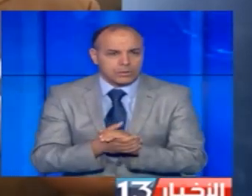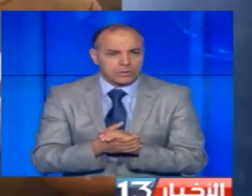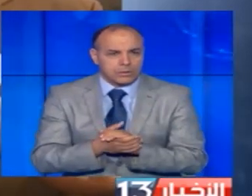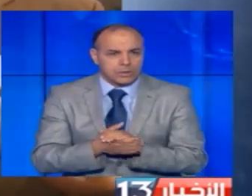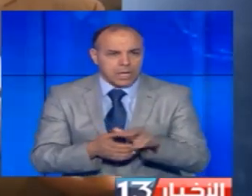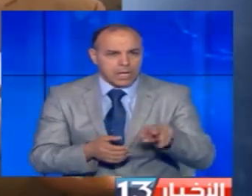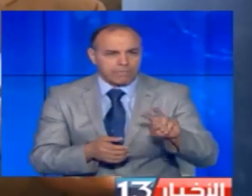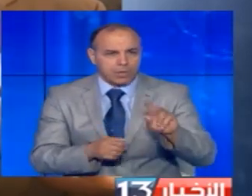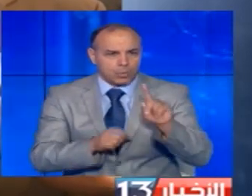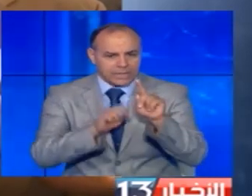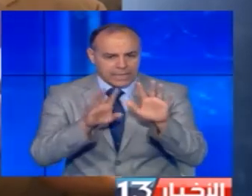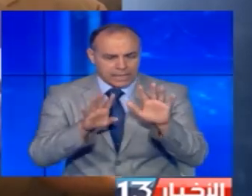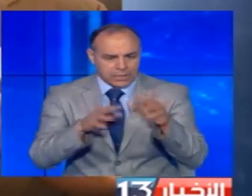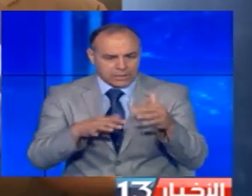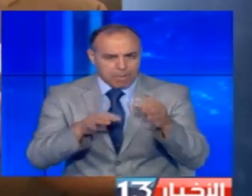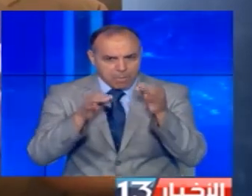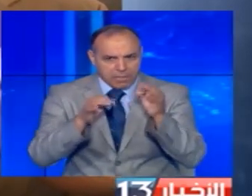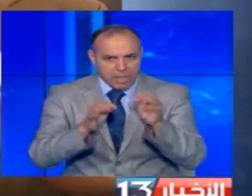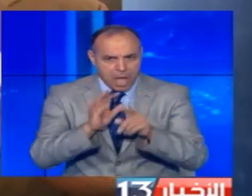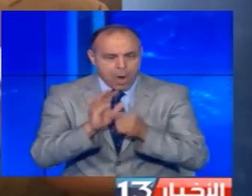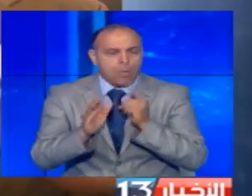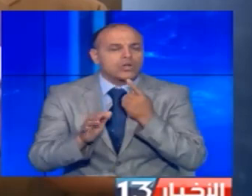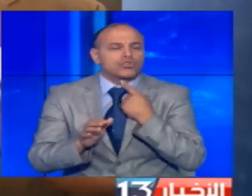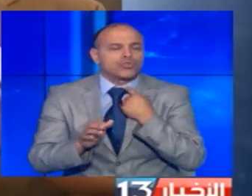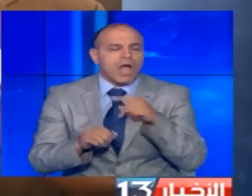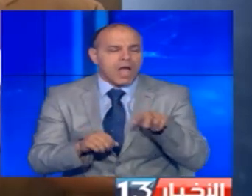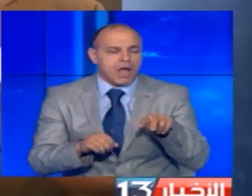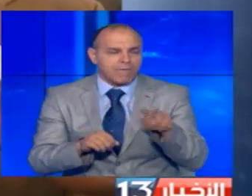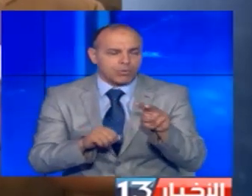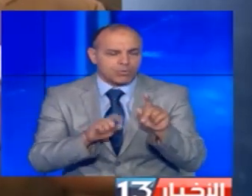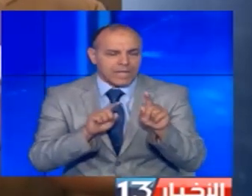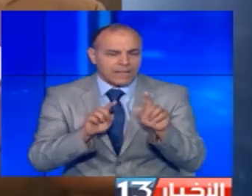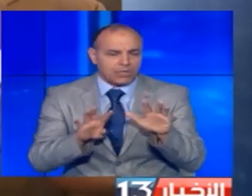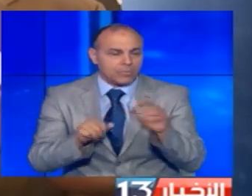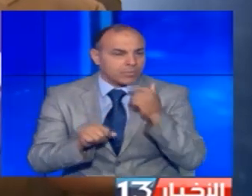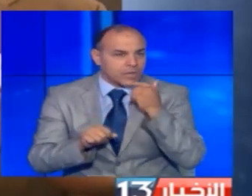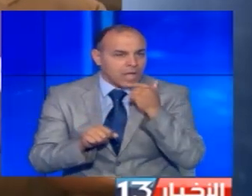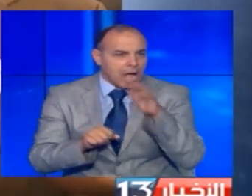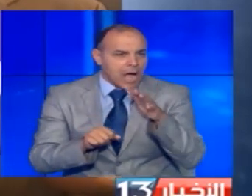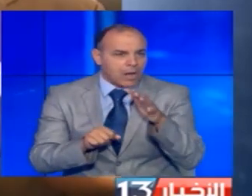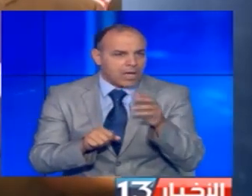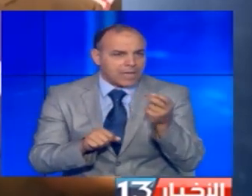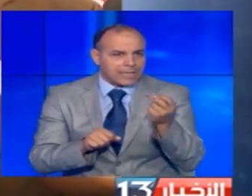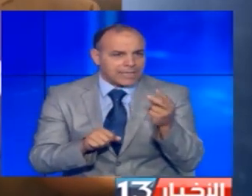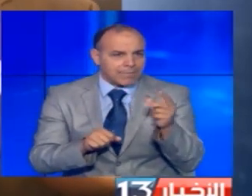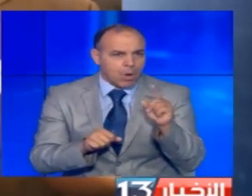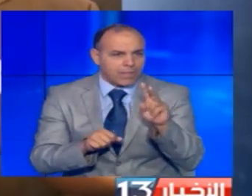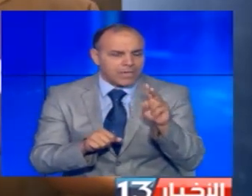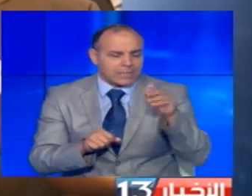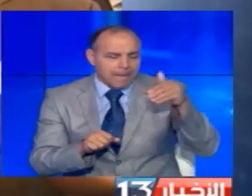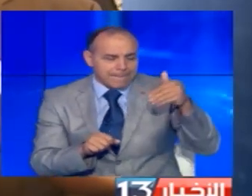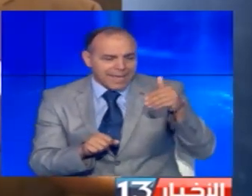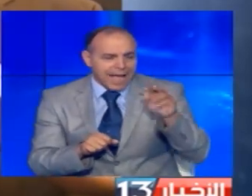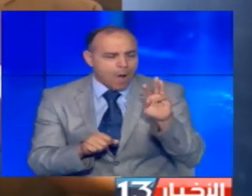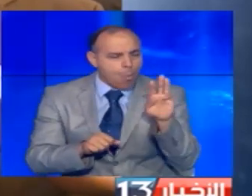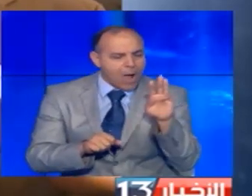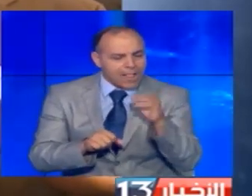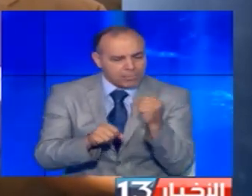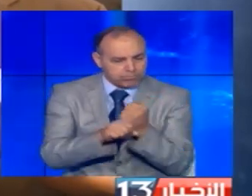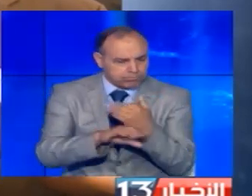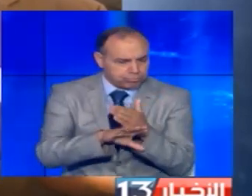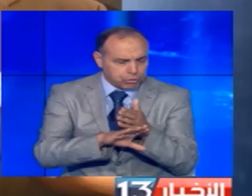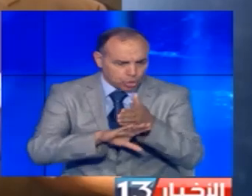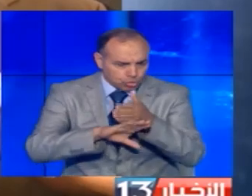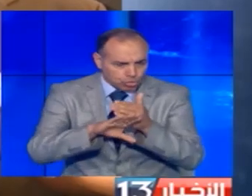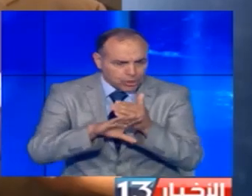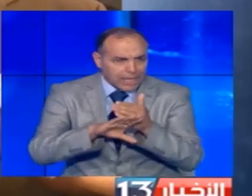وتسعتاش وبالتحديد في او الاجواء في تسعطاشر بس كلمه حوالي ثلاثمائه تشتغل يعني حوالي نصف